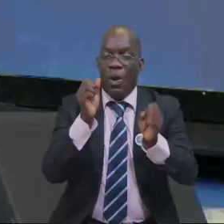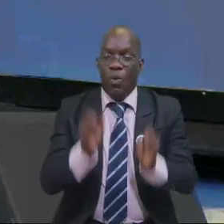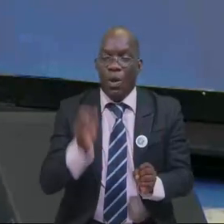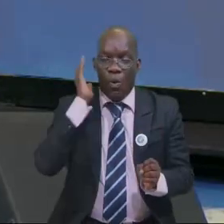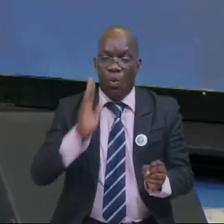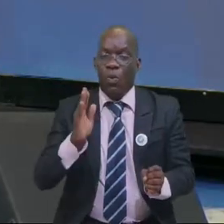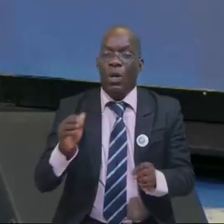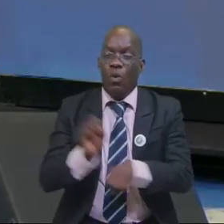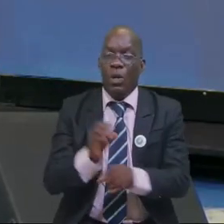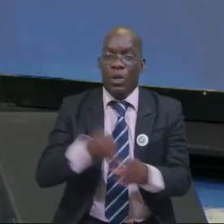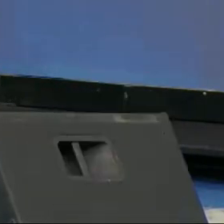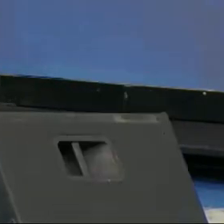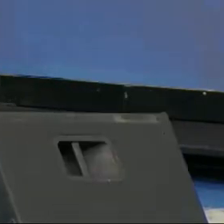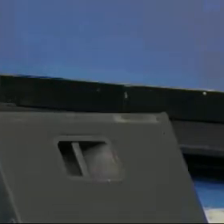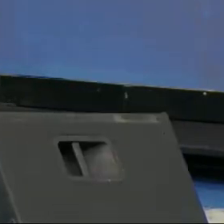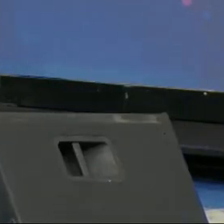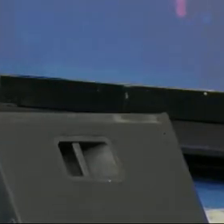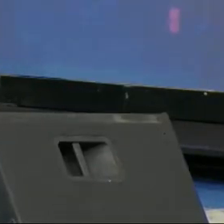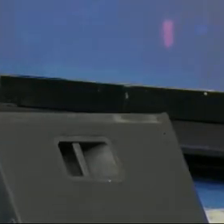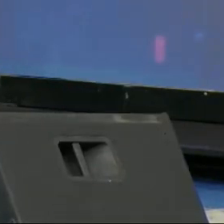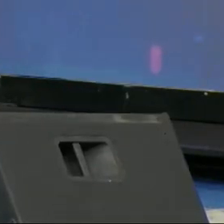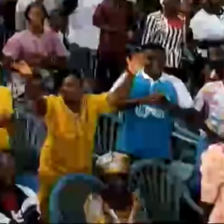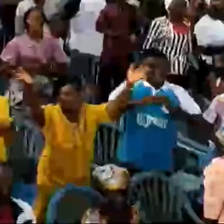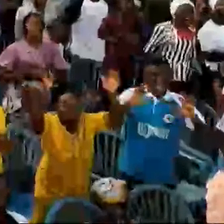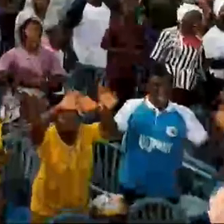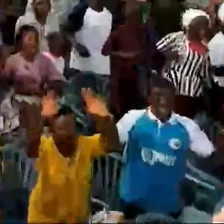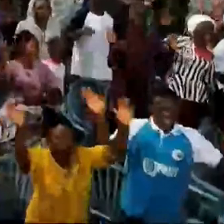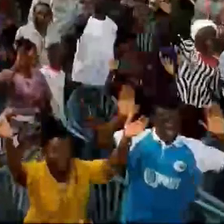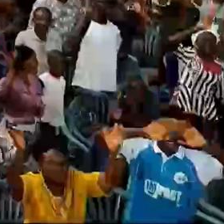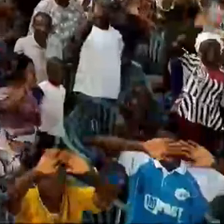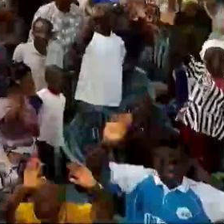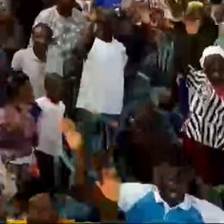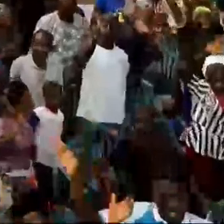ta vie. Merci, pasteur. Gloire à Dieu.